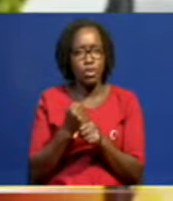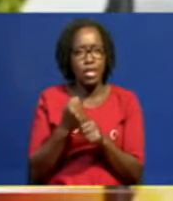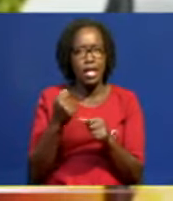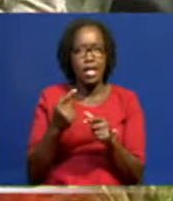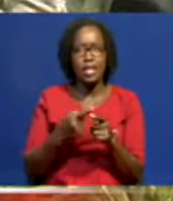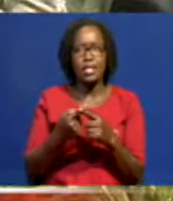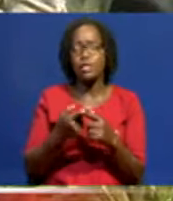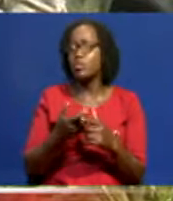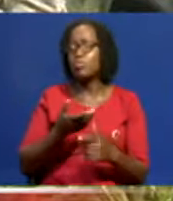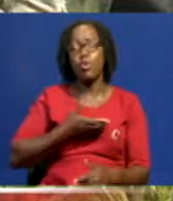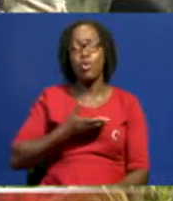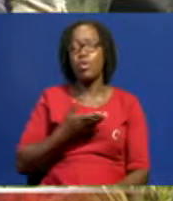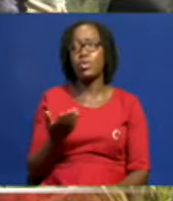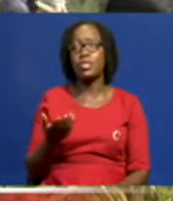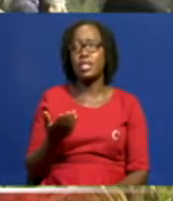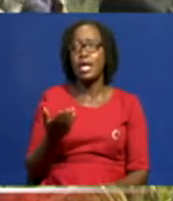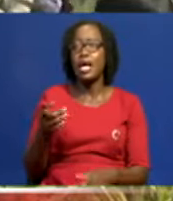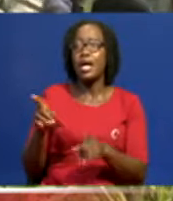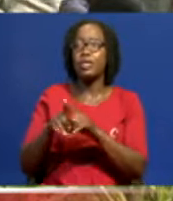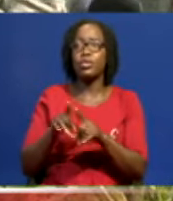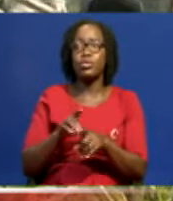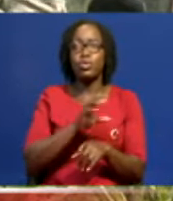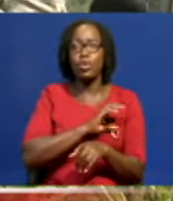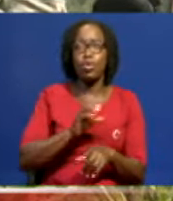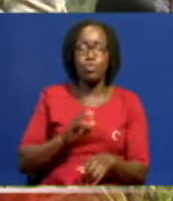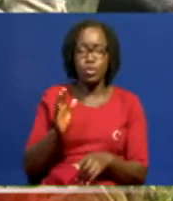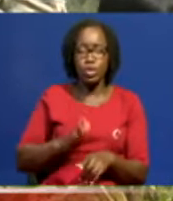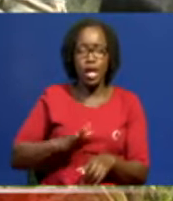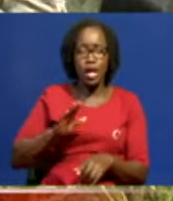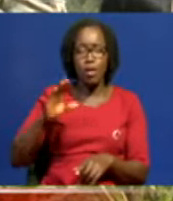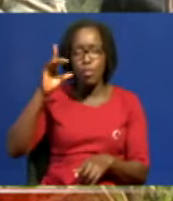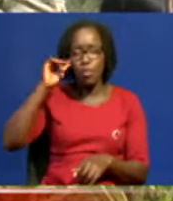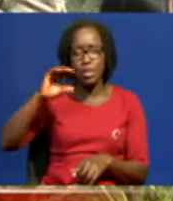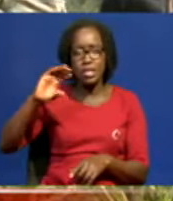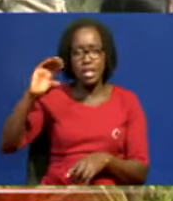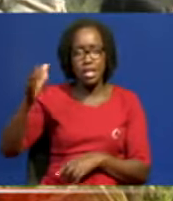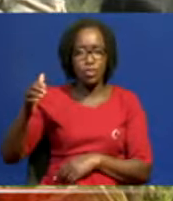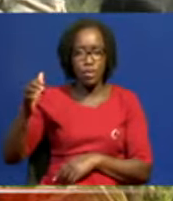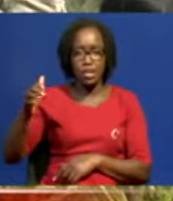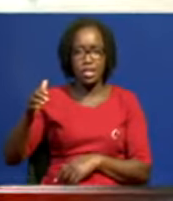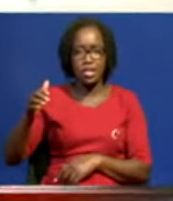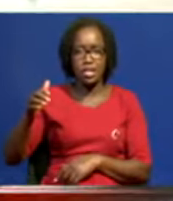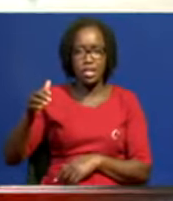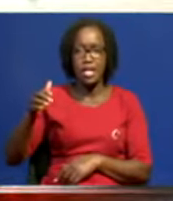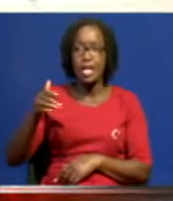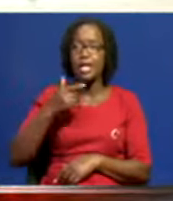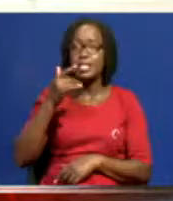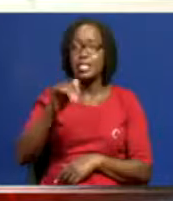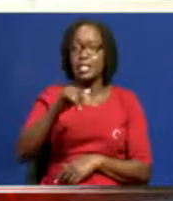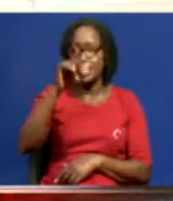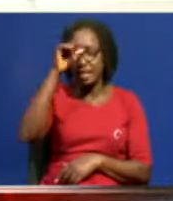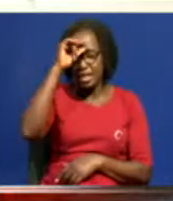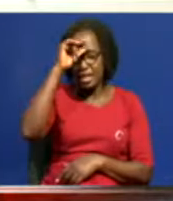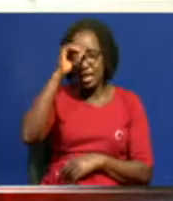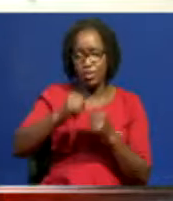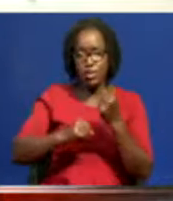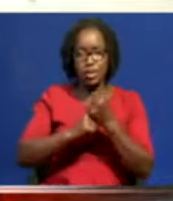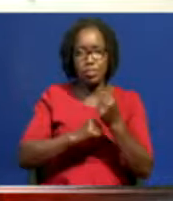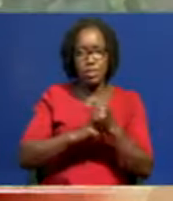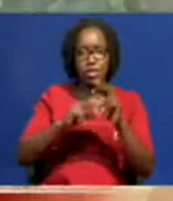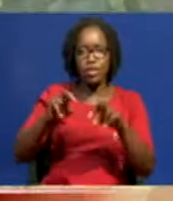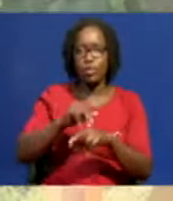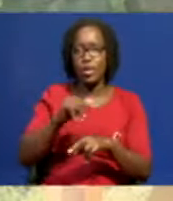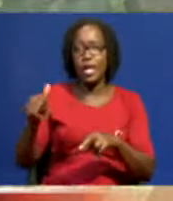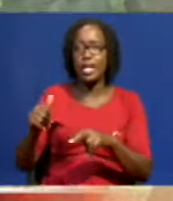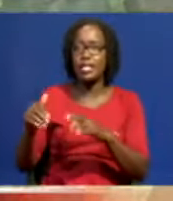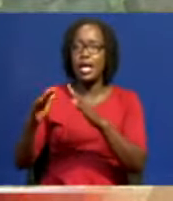it will be owned. Wakati huo huo, kamishina wa kaunti ya Mombasa Abdirishak Jaldesa amedokeza kuwa serikali itafadhili na kuwatafutia